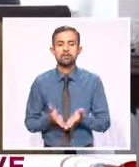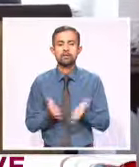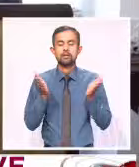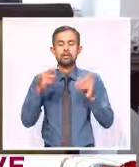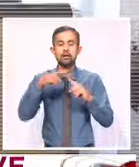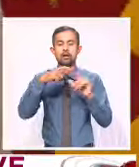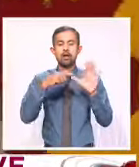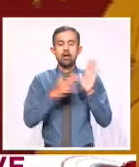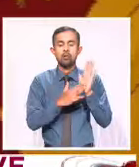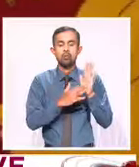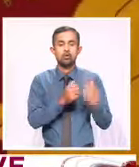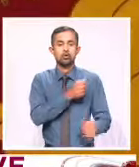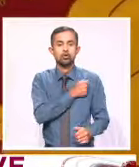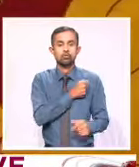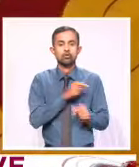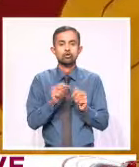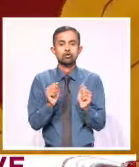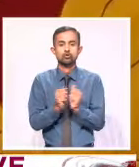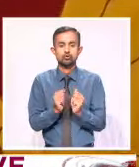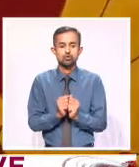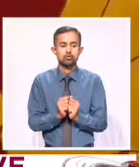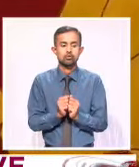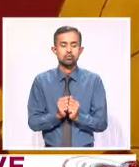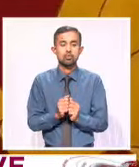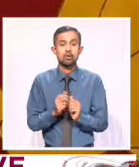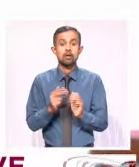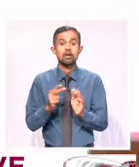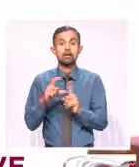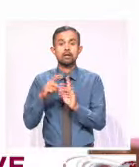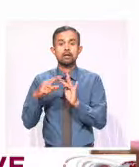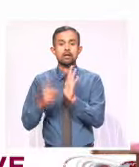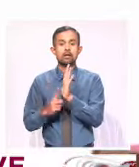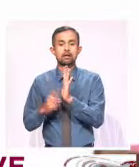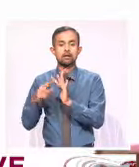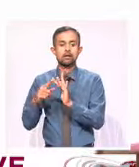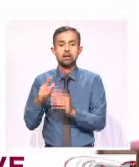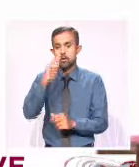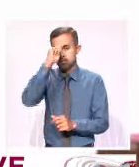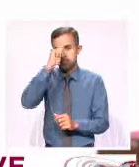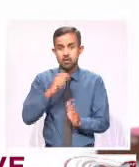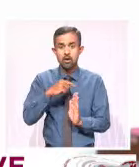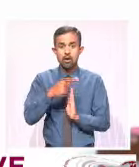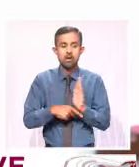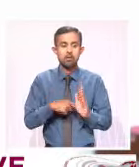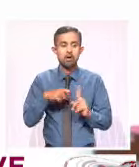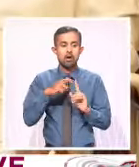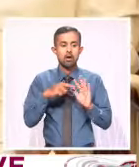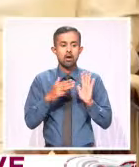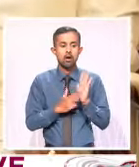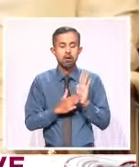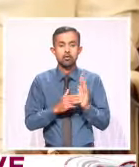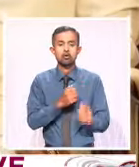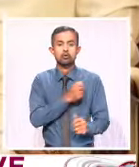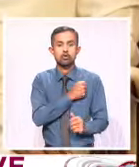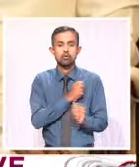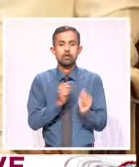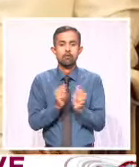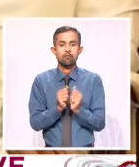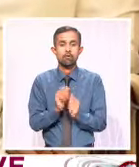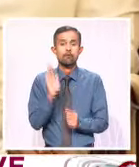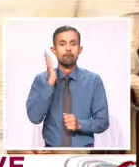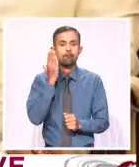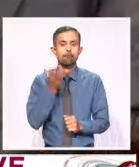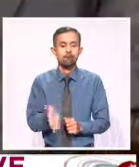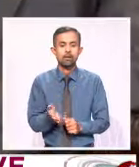ඉන්දියාවේ කාම්බෝජ තානාපතිවරයා ලෙස සේවය කරමින් නවතිල්ලියේ සිටින කොයි මහතා මෙරට කාම්බෝජ තානාපතිවරයා ලෙසද කටයුතු කිරීම